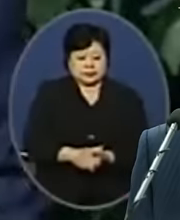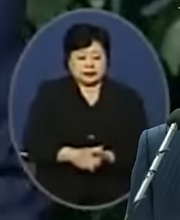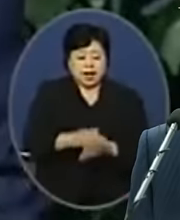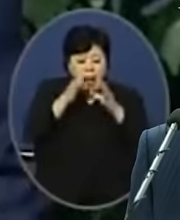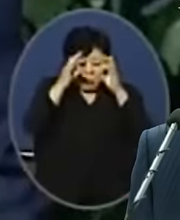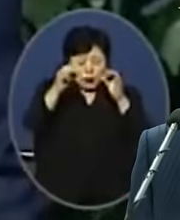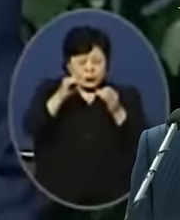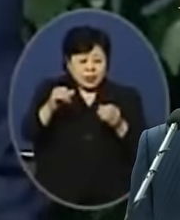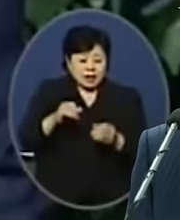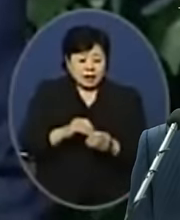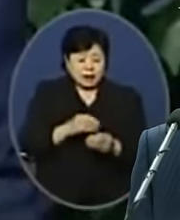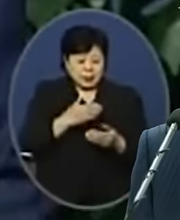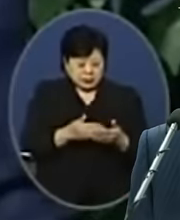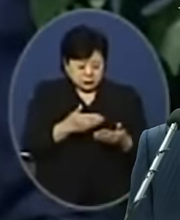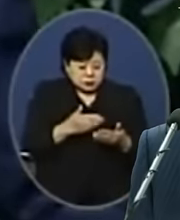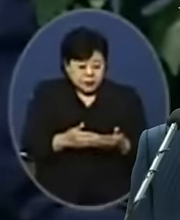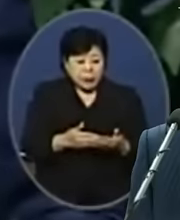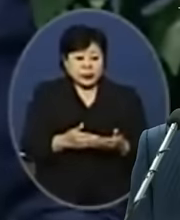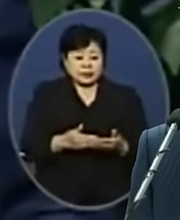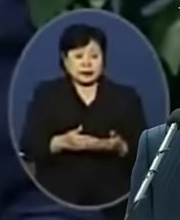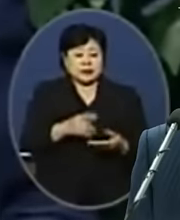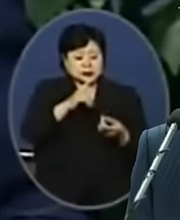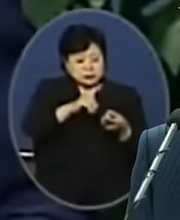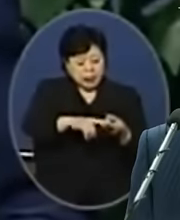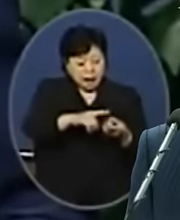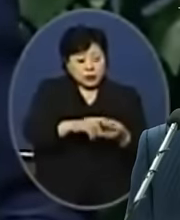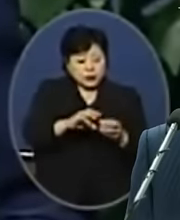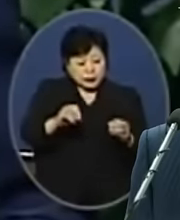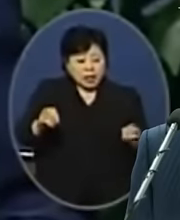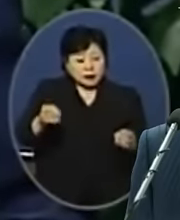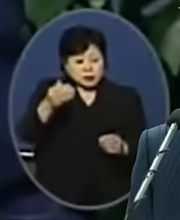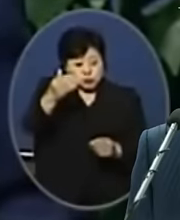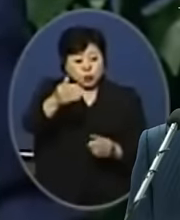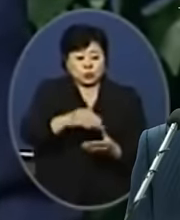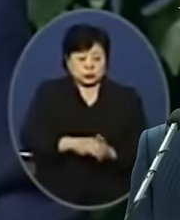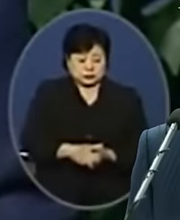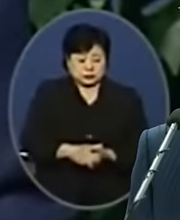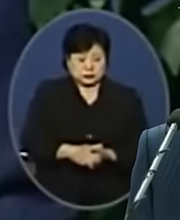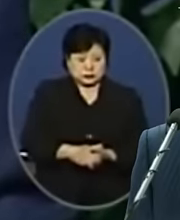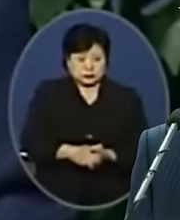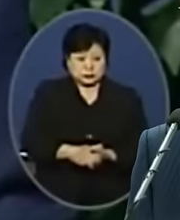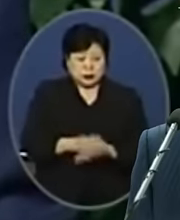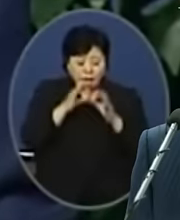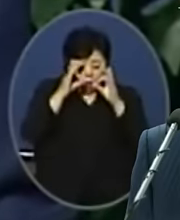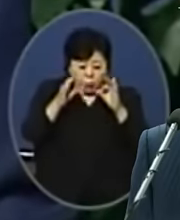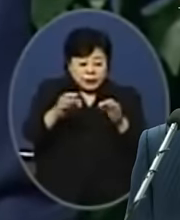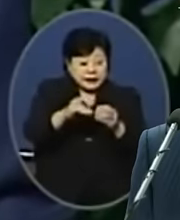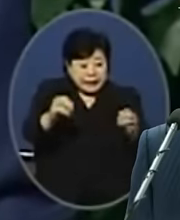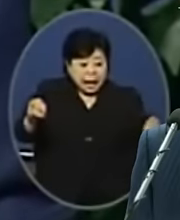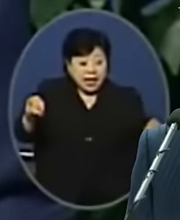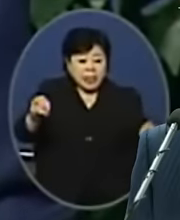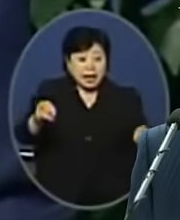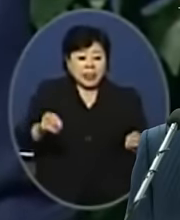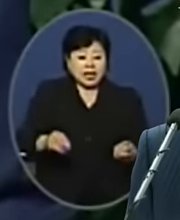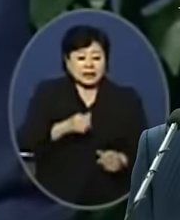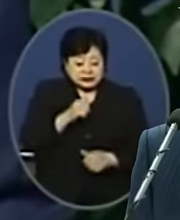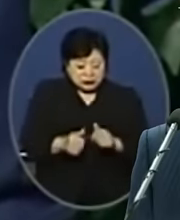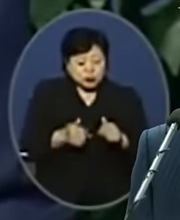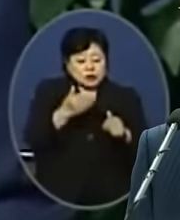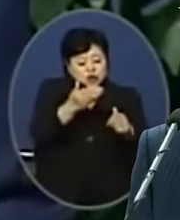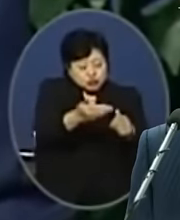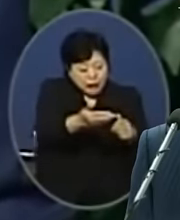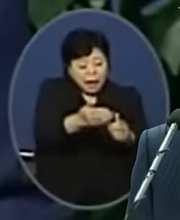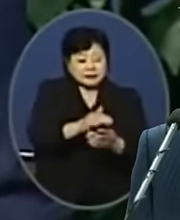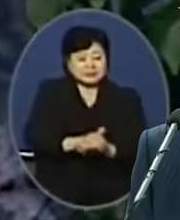내가 본 땅이 마음에 그려지면 이제 그 땅을 보지 않습니까? 그 보이는 그 땅을 내가 내 자손에게